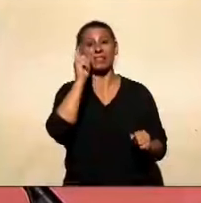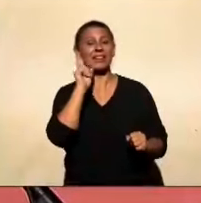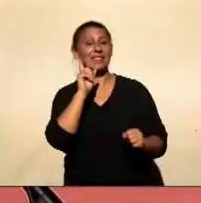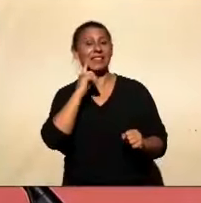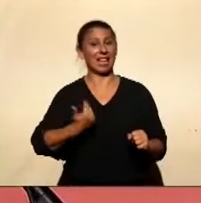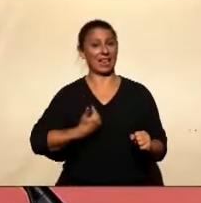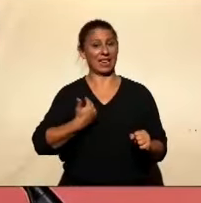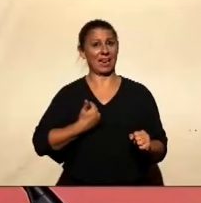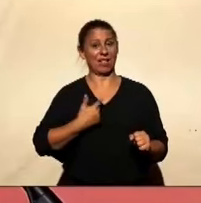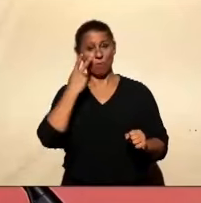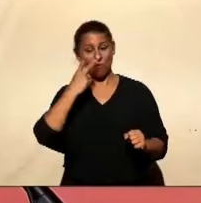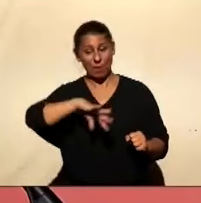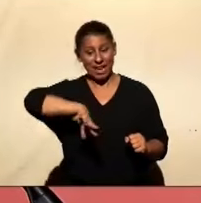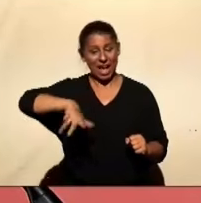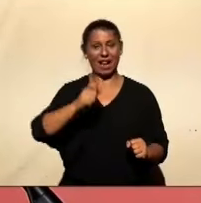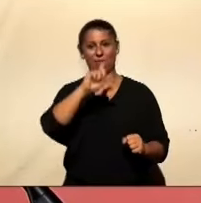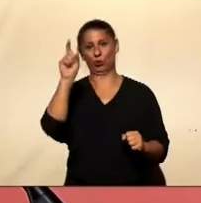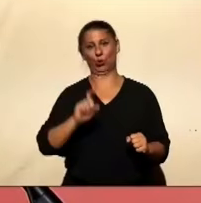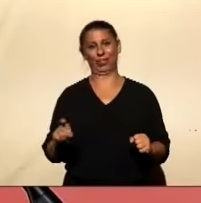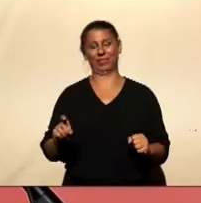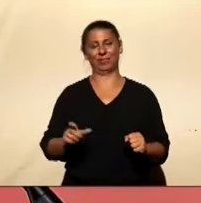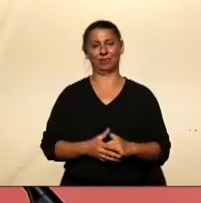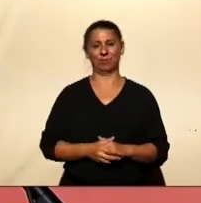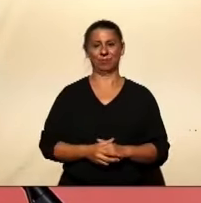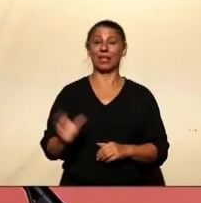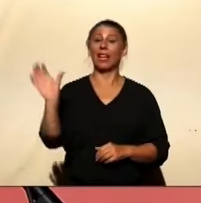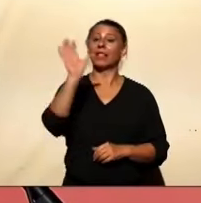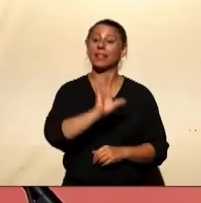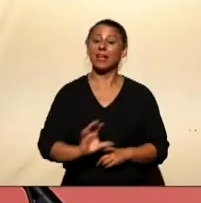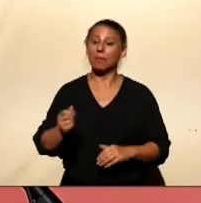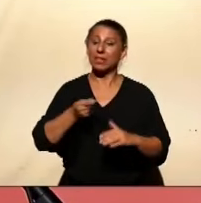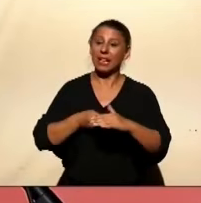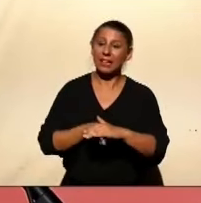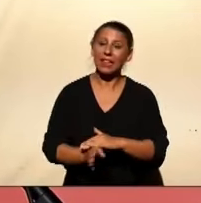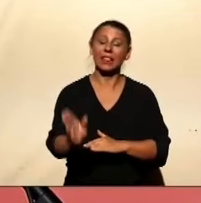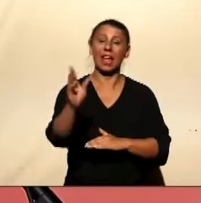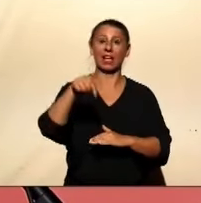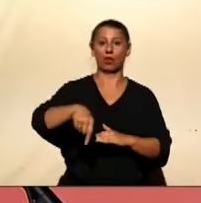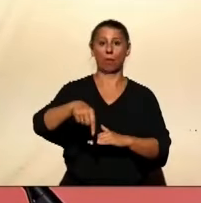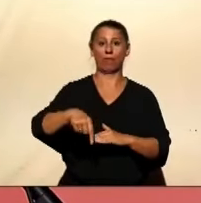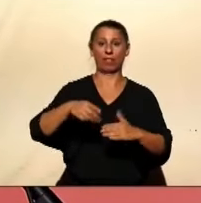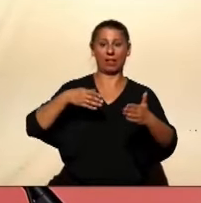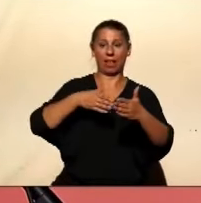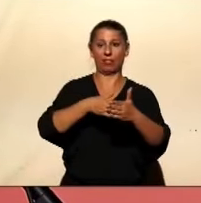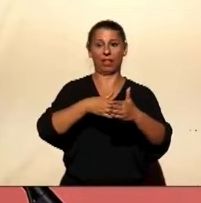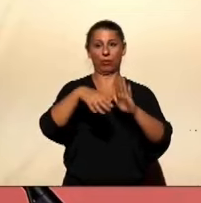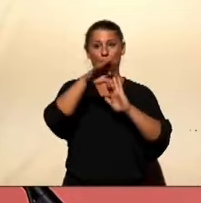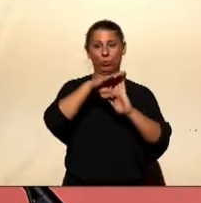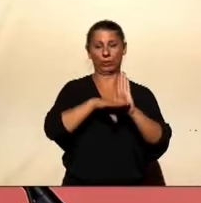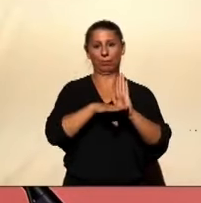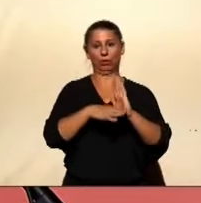που βλέπει να του κλέβουν τη ζωή και ψάχνει διέξοδο από αυτά τα διέξοδα του